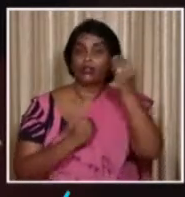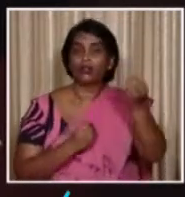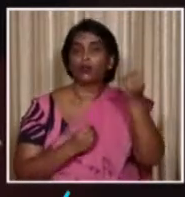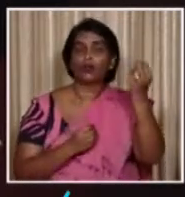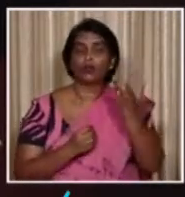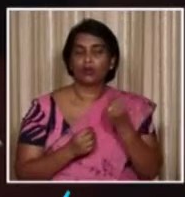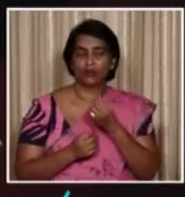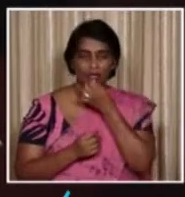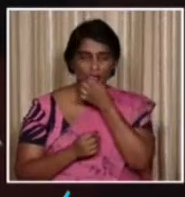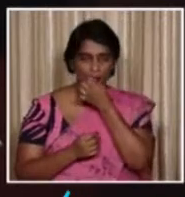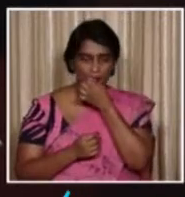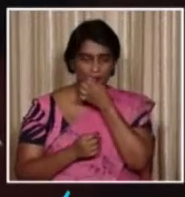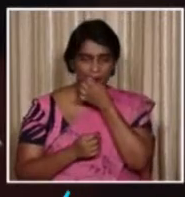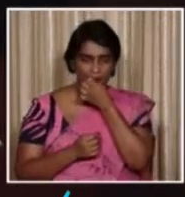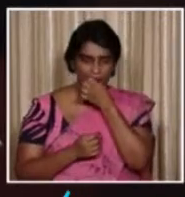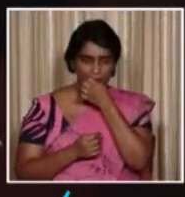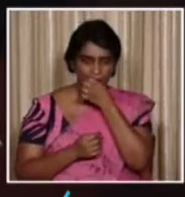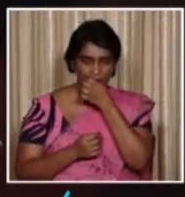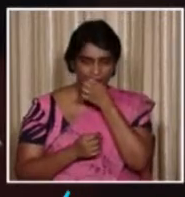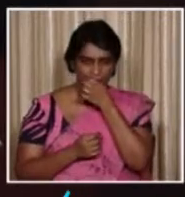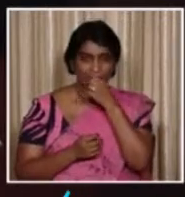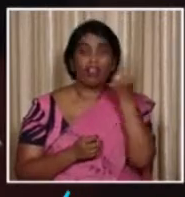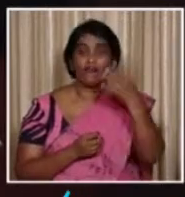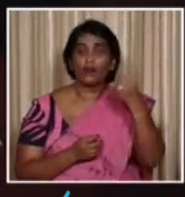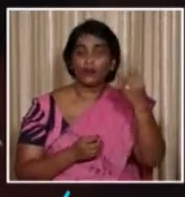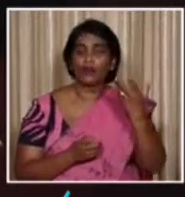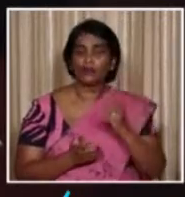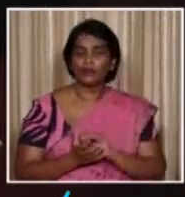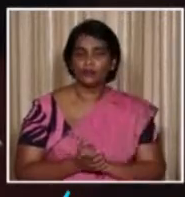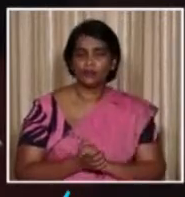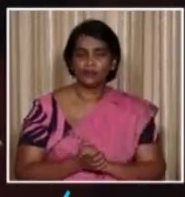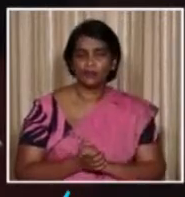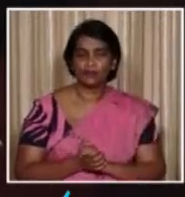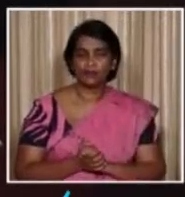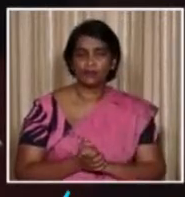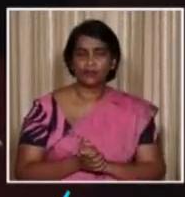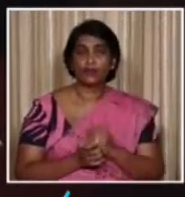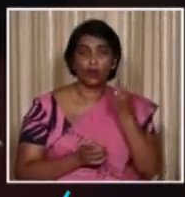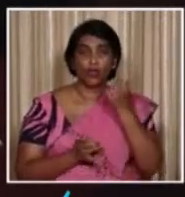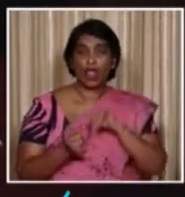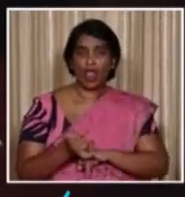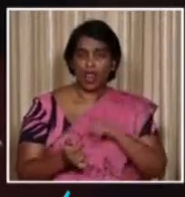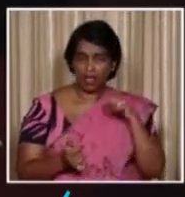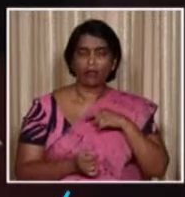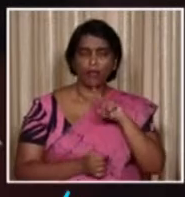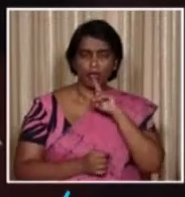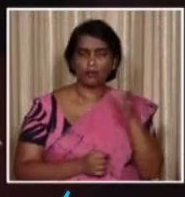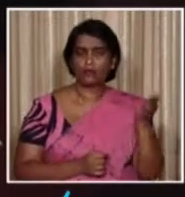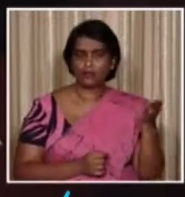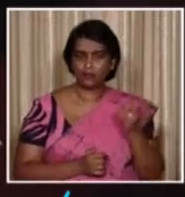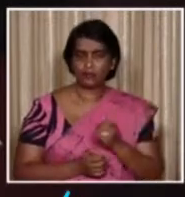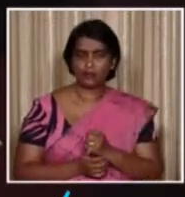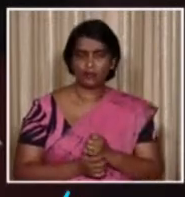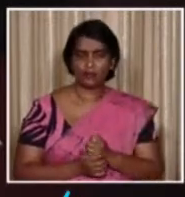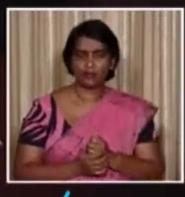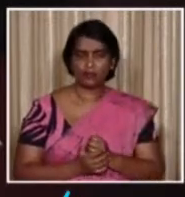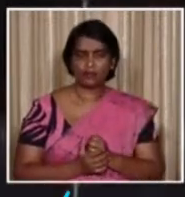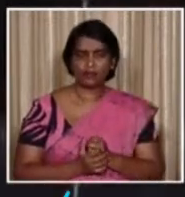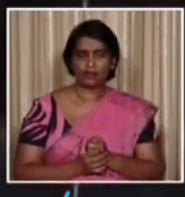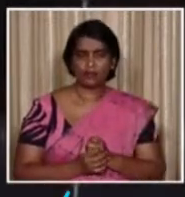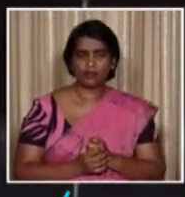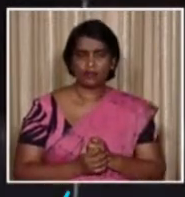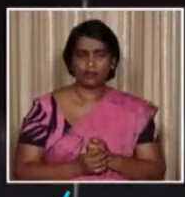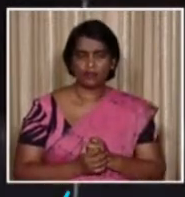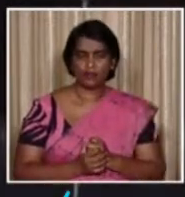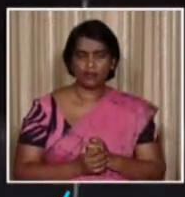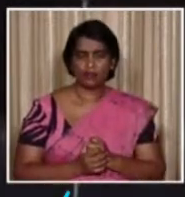හරි පැහැදිලි හා කවද්ද කවද්ද මේ මුදල් ඒකම්තුමා පැහැදිලිව කියලා දිනවා ගරු අගමැතිතුමා උත්තරයක්